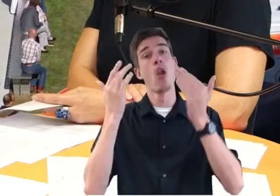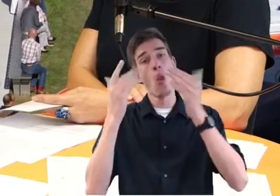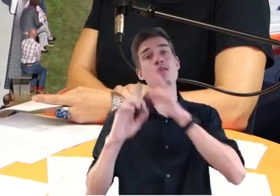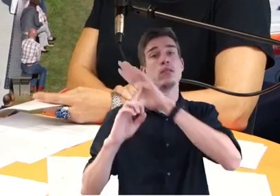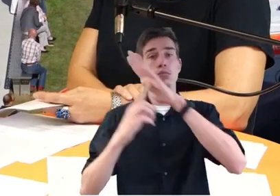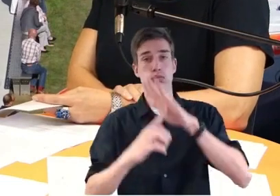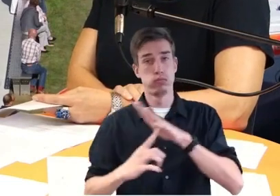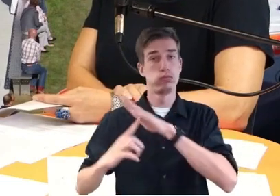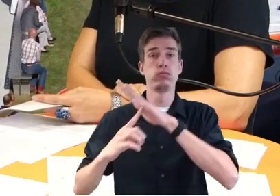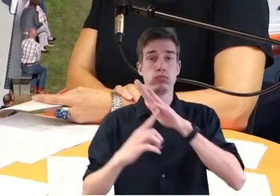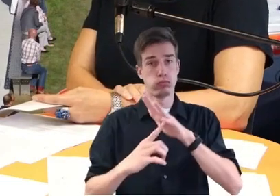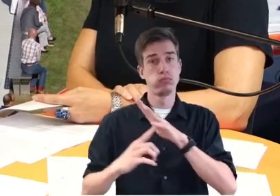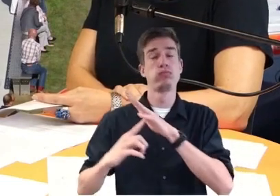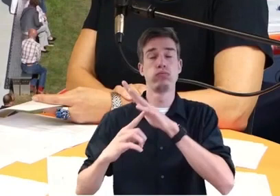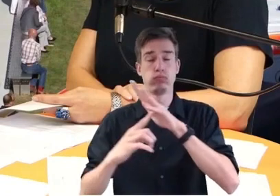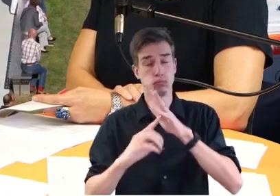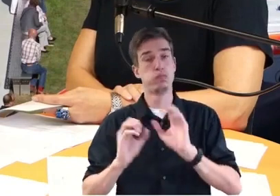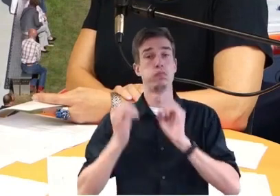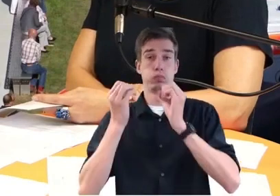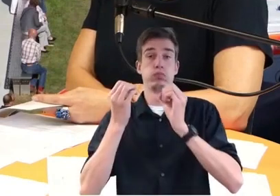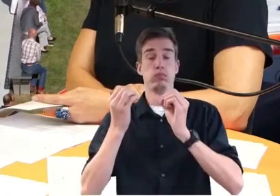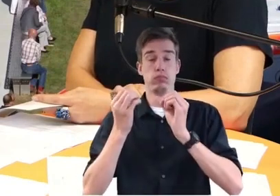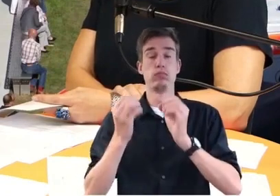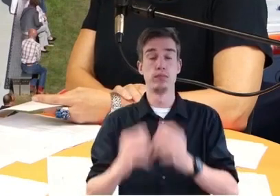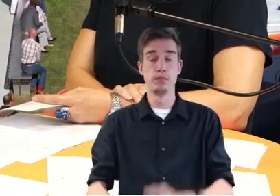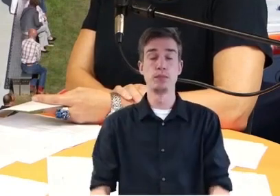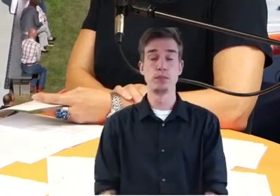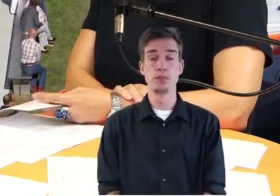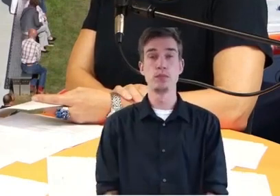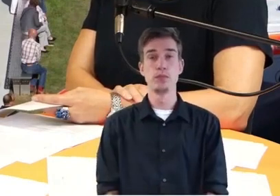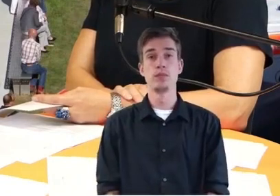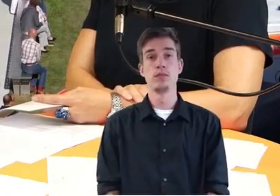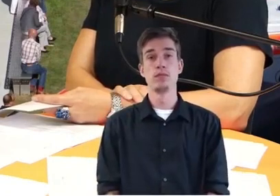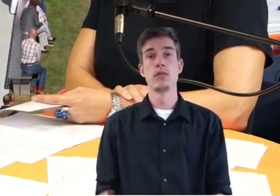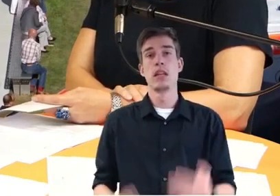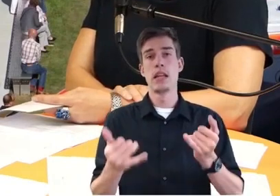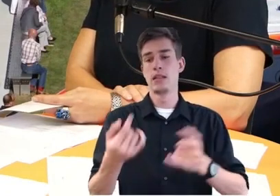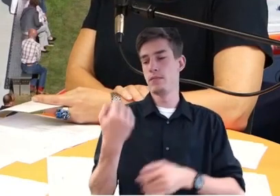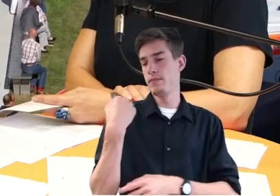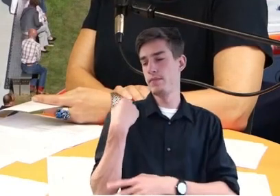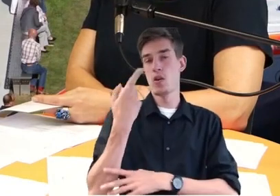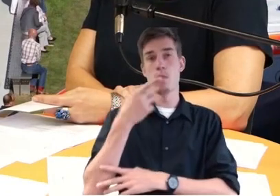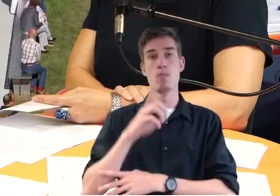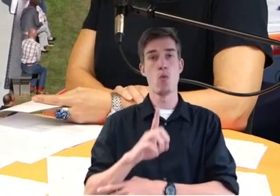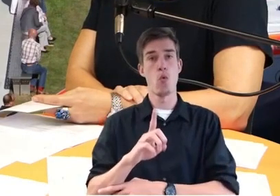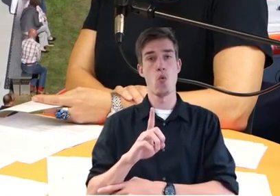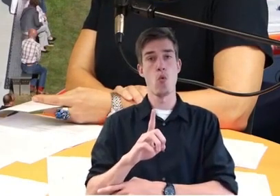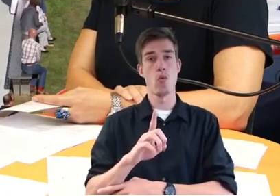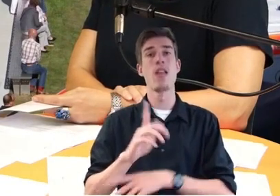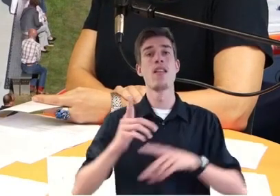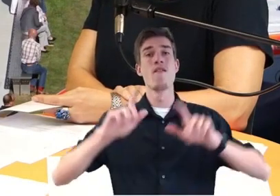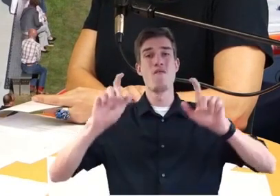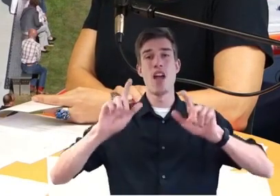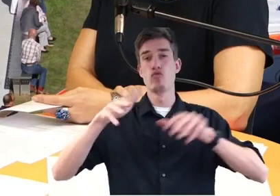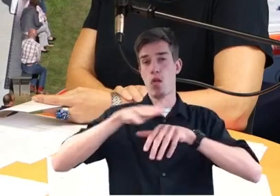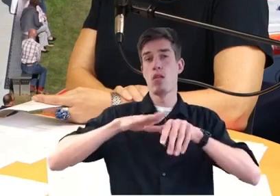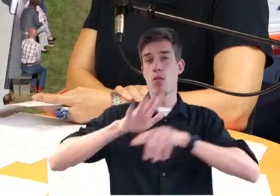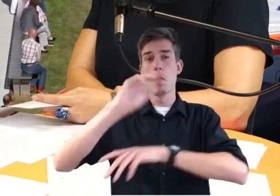Luftrettungszentren bewältigt. Und da hat es jetzt hier im vergangenen Monat eine Veranstaltung in Bonn